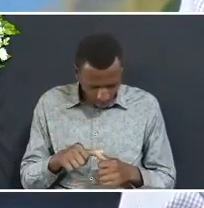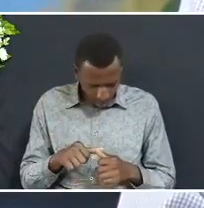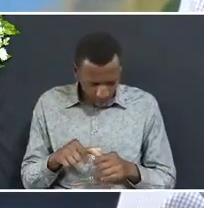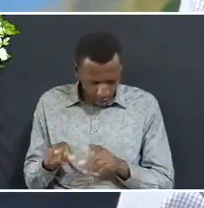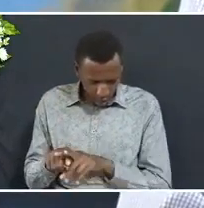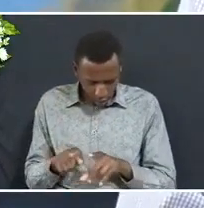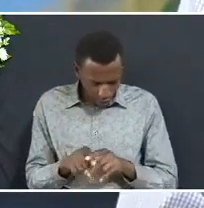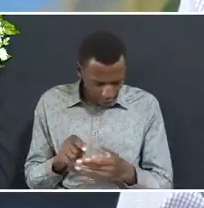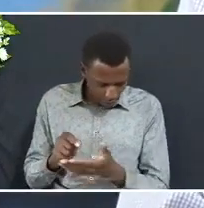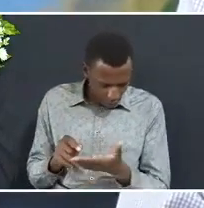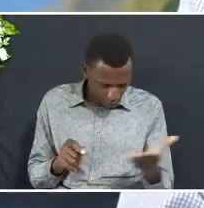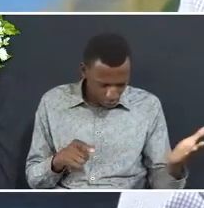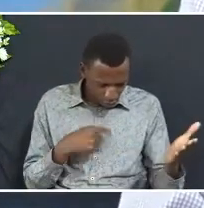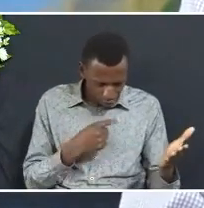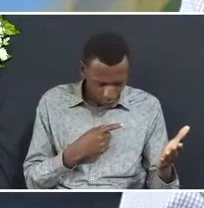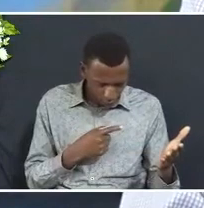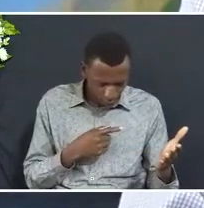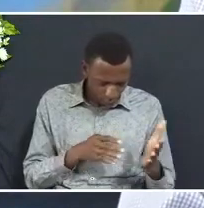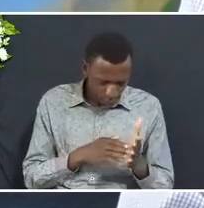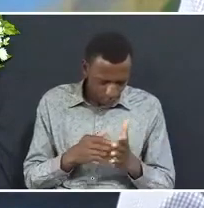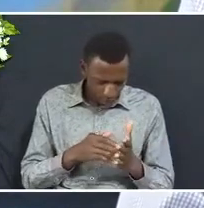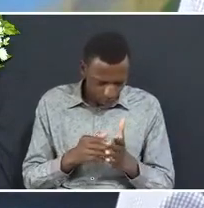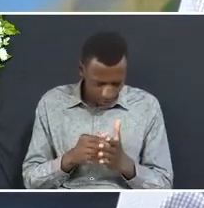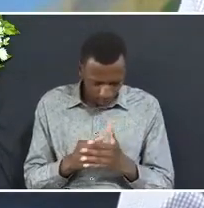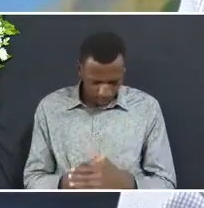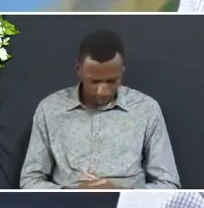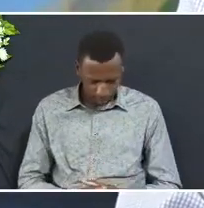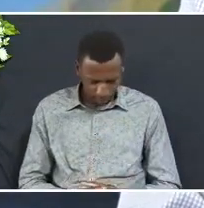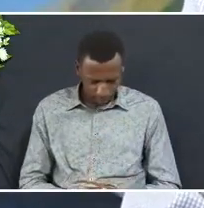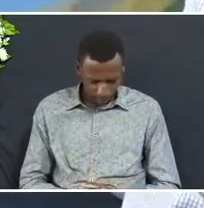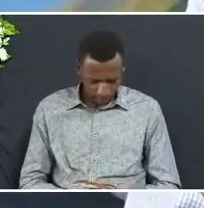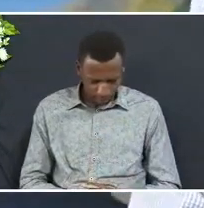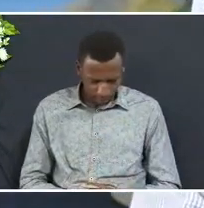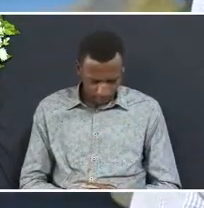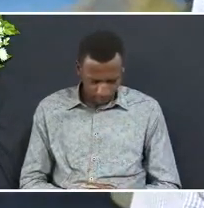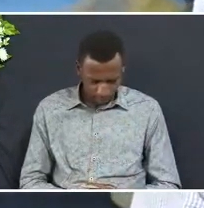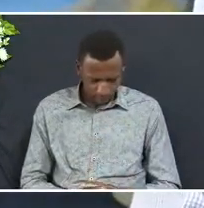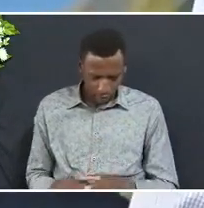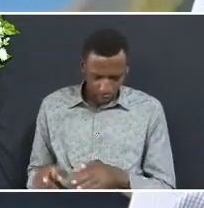wale ambao papa hawachiwezi inchi za nje, na hata